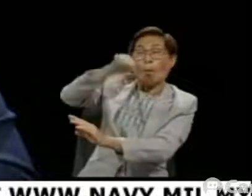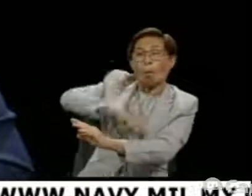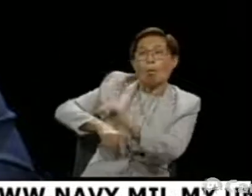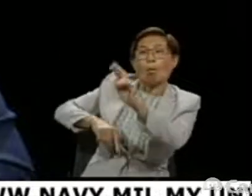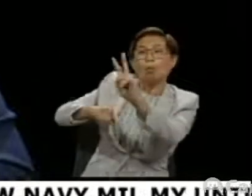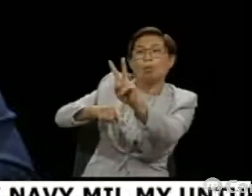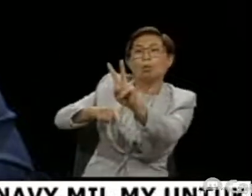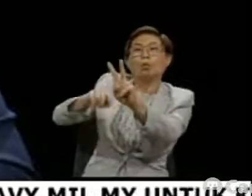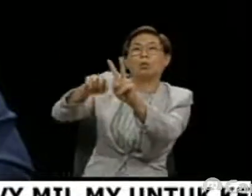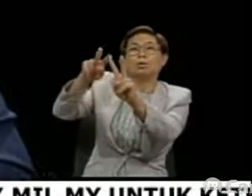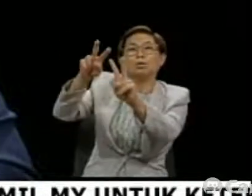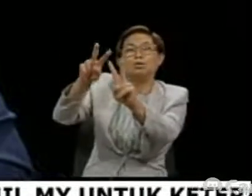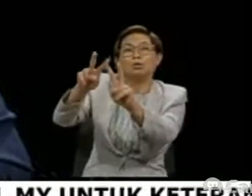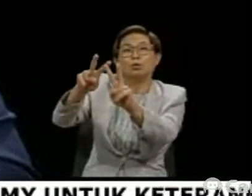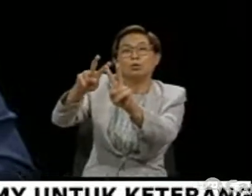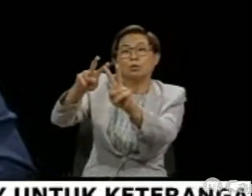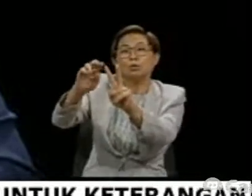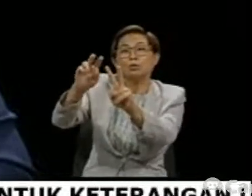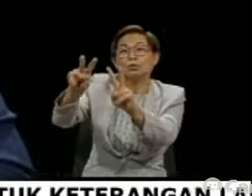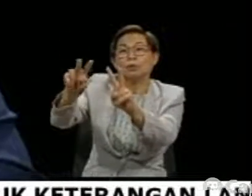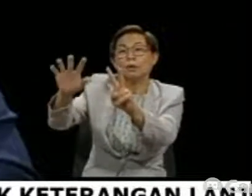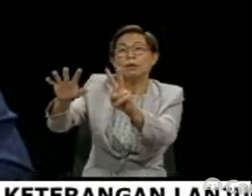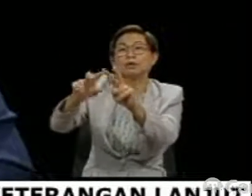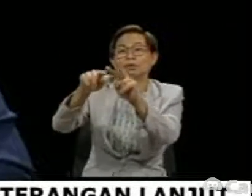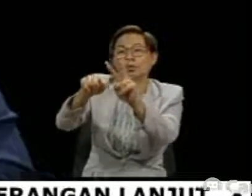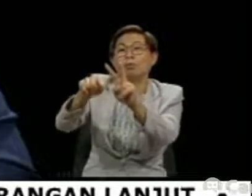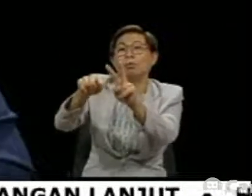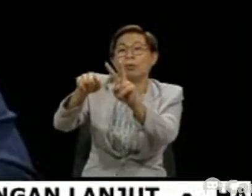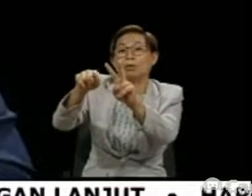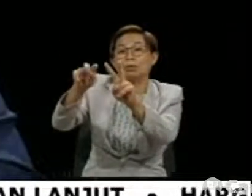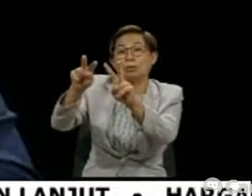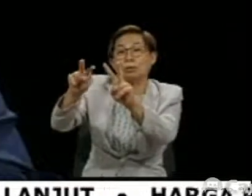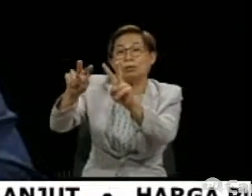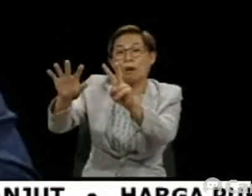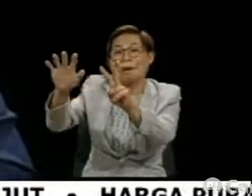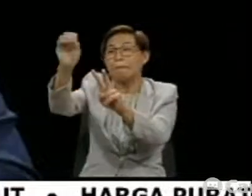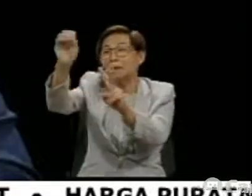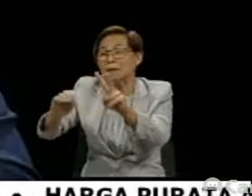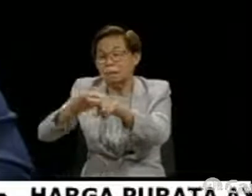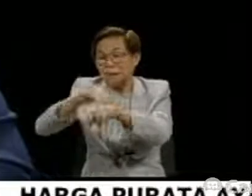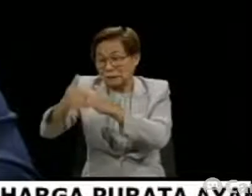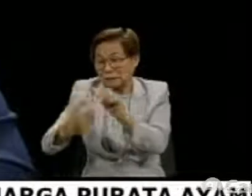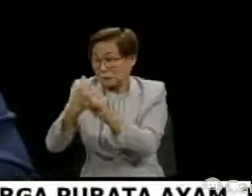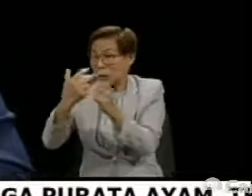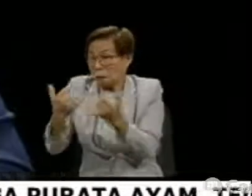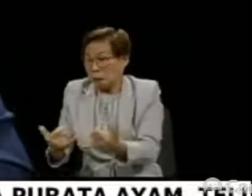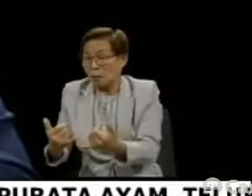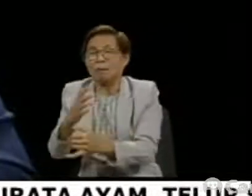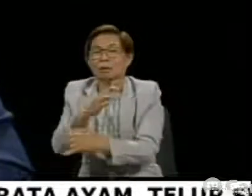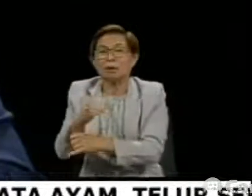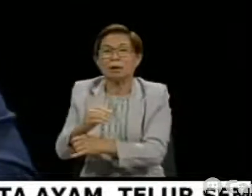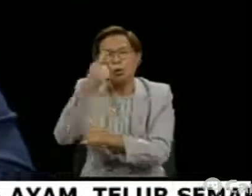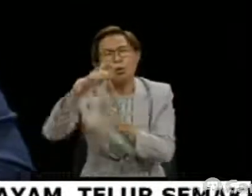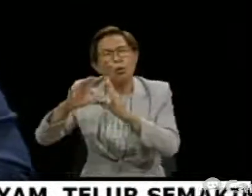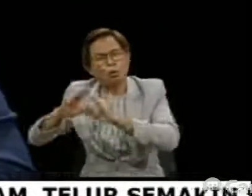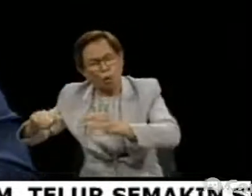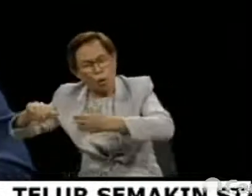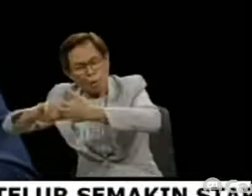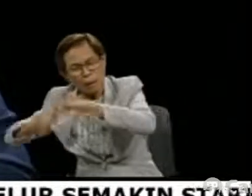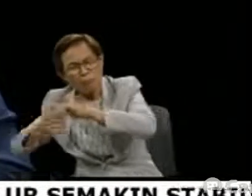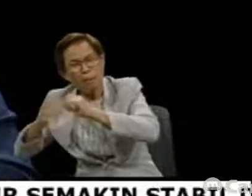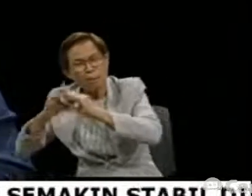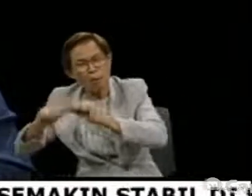kurang 225 mata asas ataupun tupai-tupai ke sana ada pada tahun ini akan n66 Hani langkah